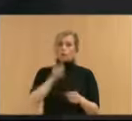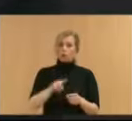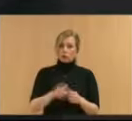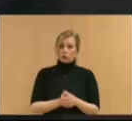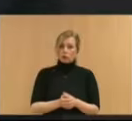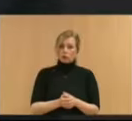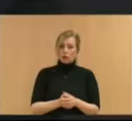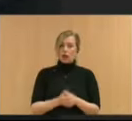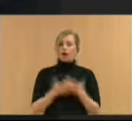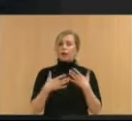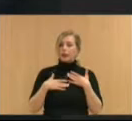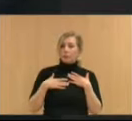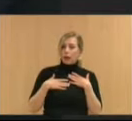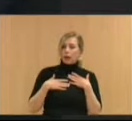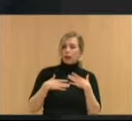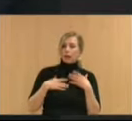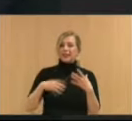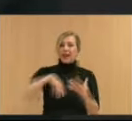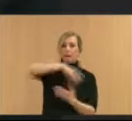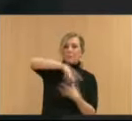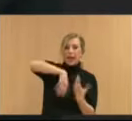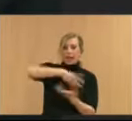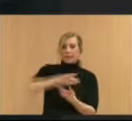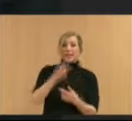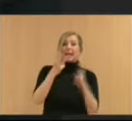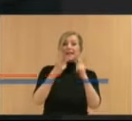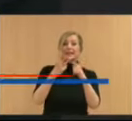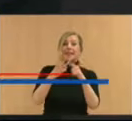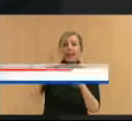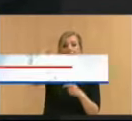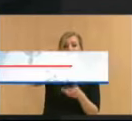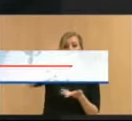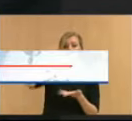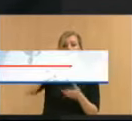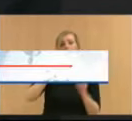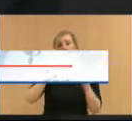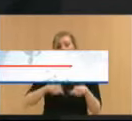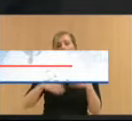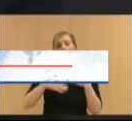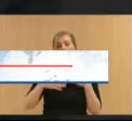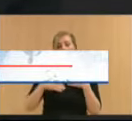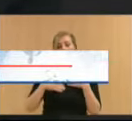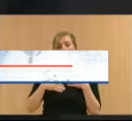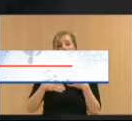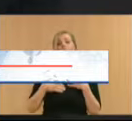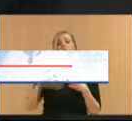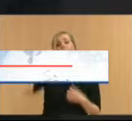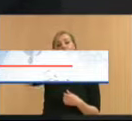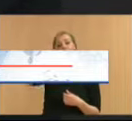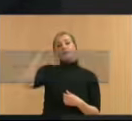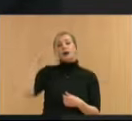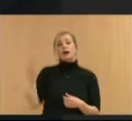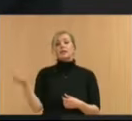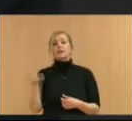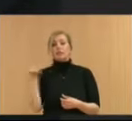въпроси. Има ли намеса на трета страна в отношенията между Скопие и София? Има, разбира се. Намесата е на държавата Сърбия със столица Белград. И в това не може и няма да